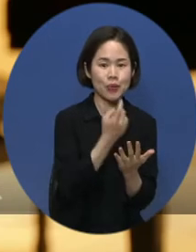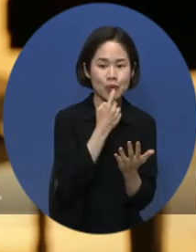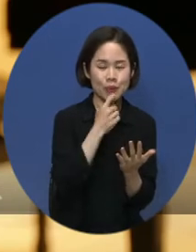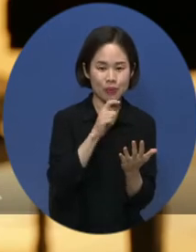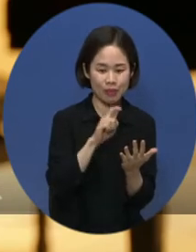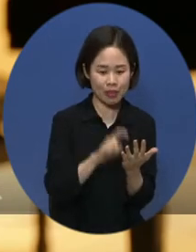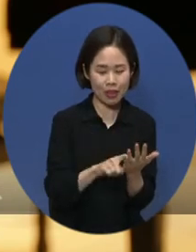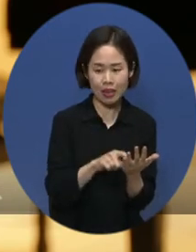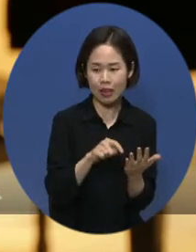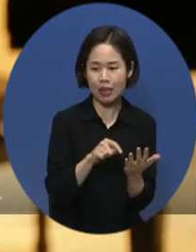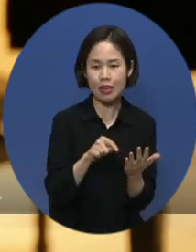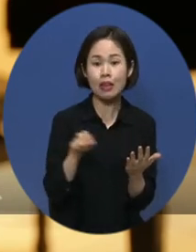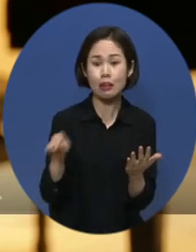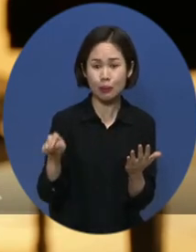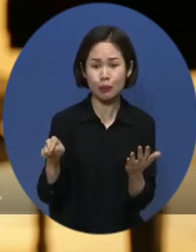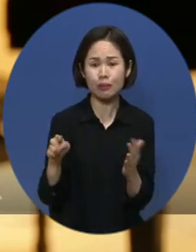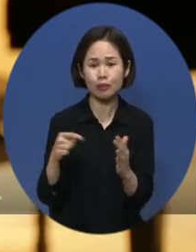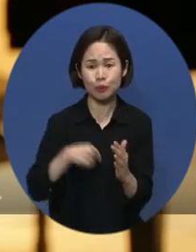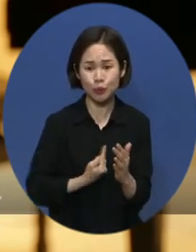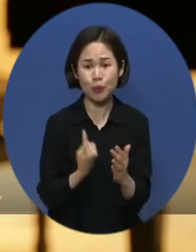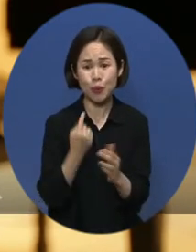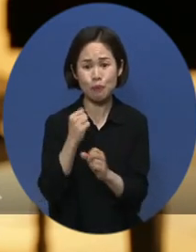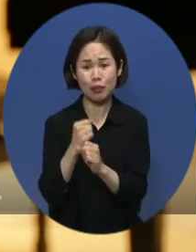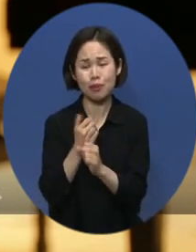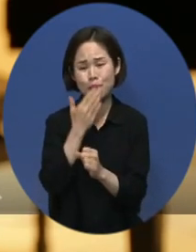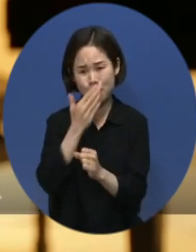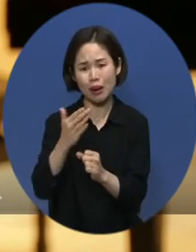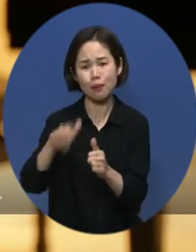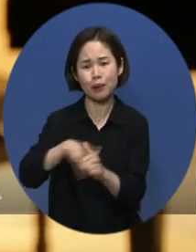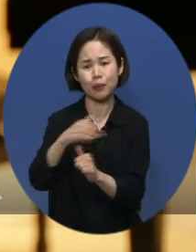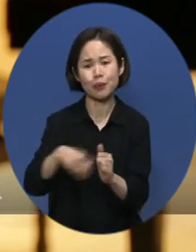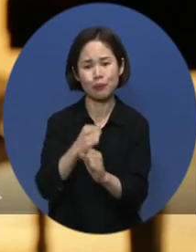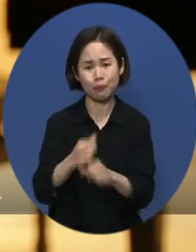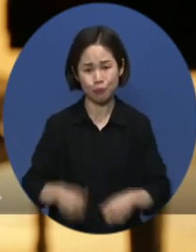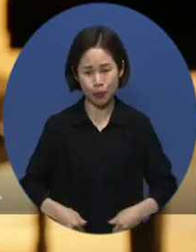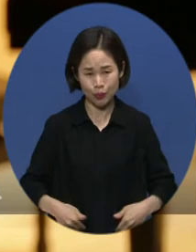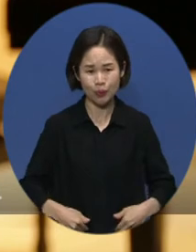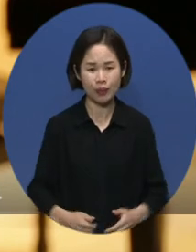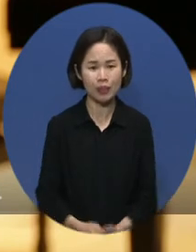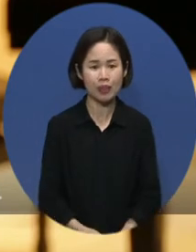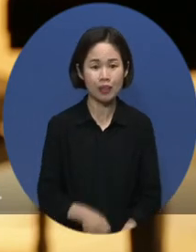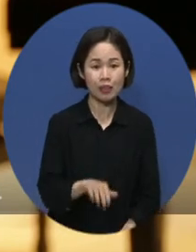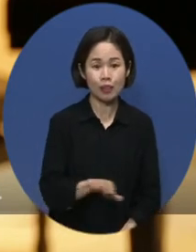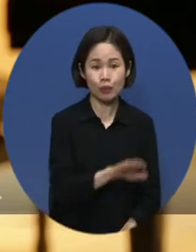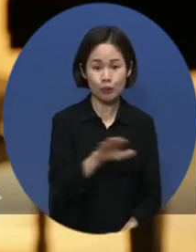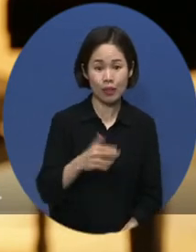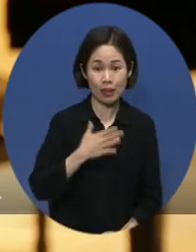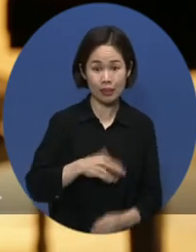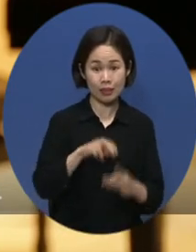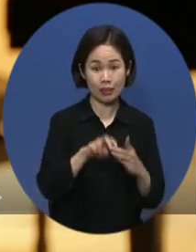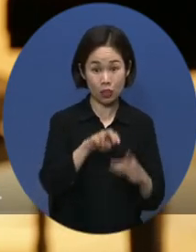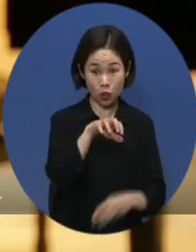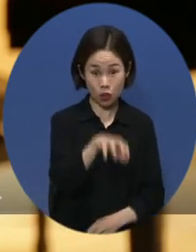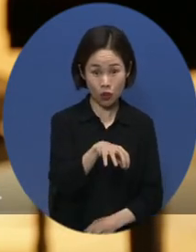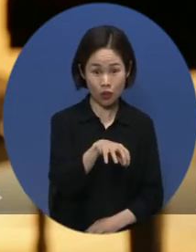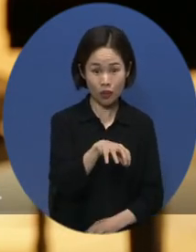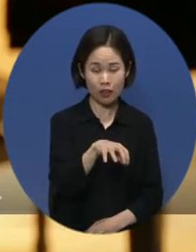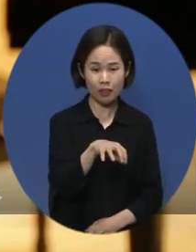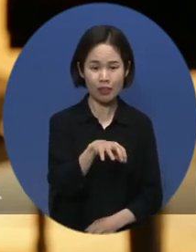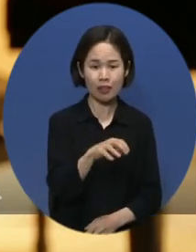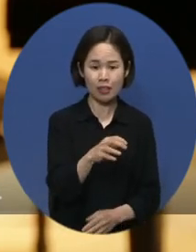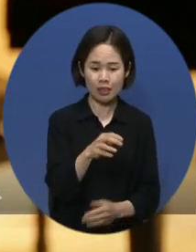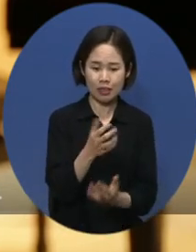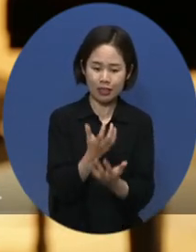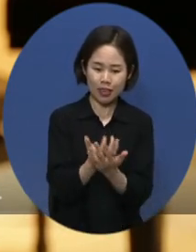있도록 되어야 되는 것이 사실 현실이거든요. 그래서 우리 이제 읽기 쉬운 자료 개발 센터에서는 저희가 읽기 쉬운